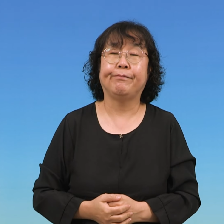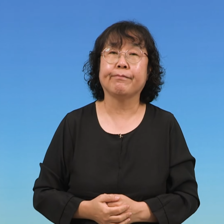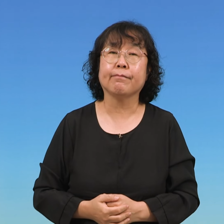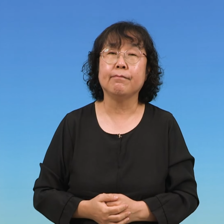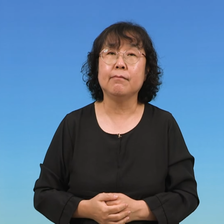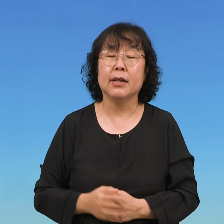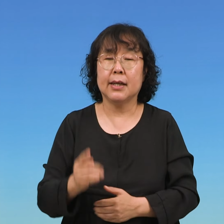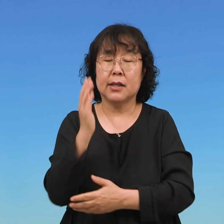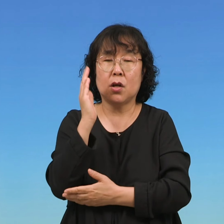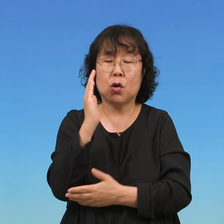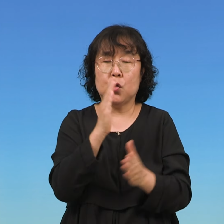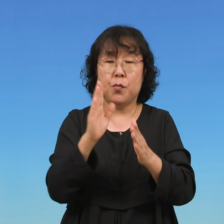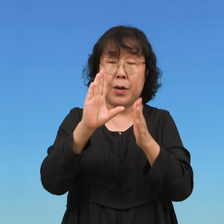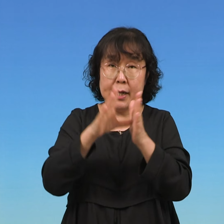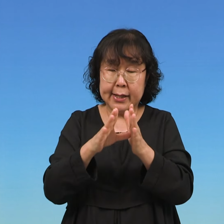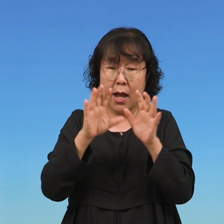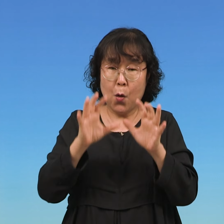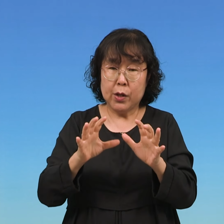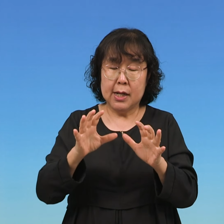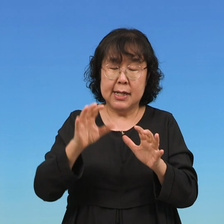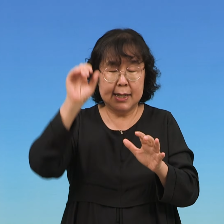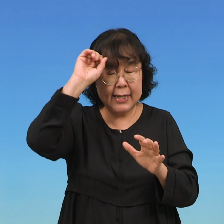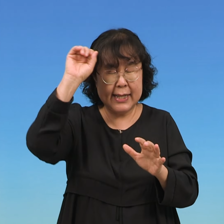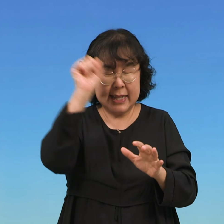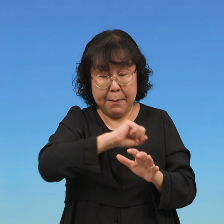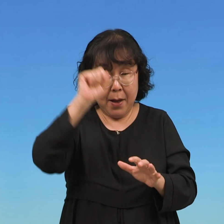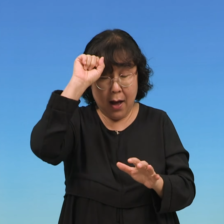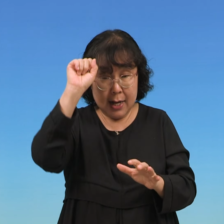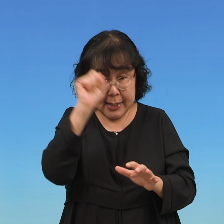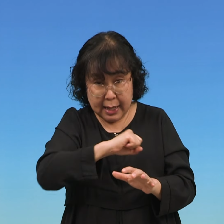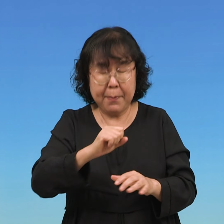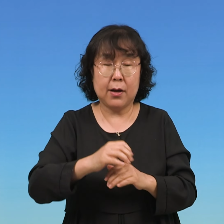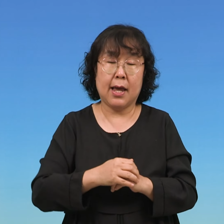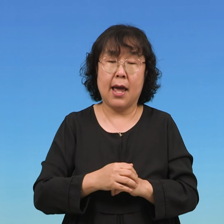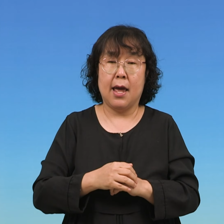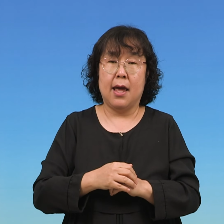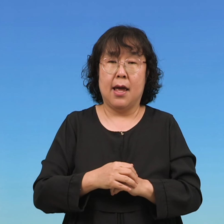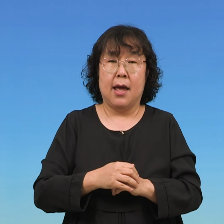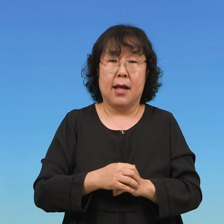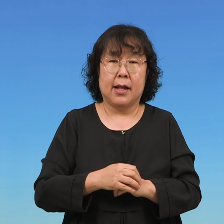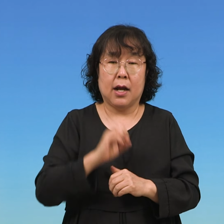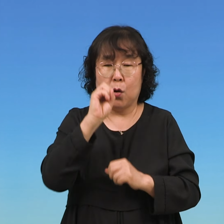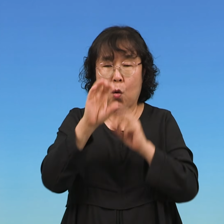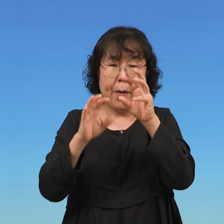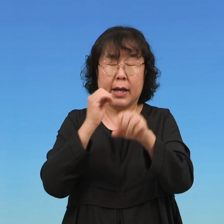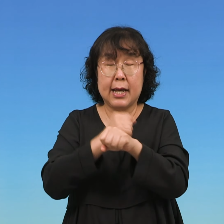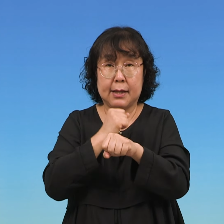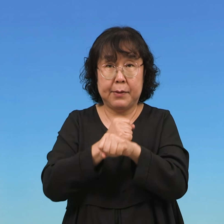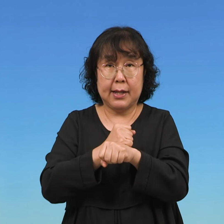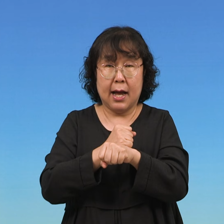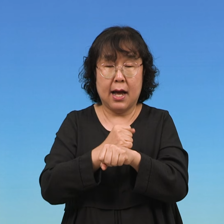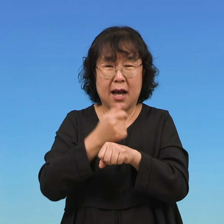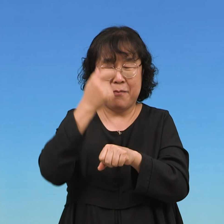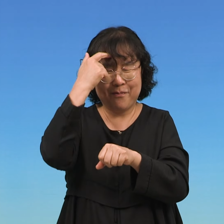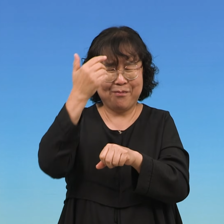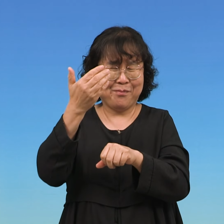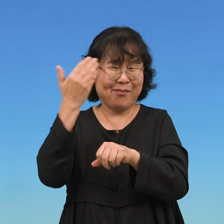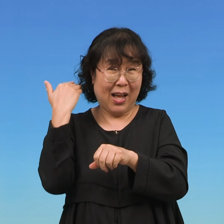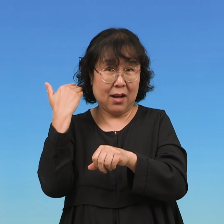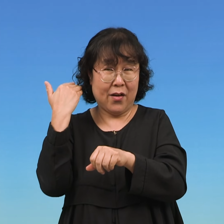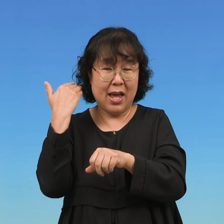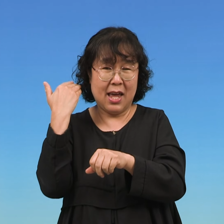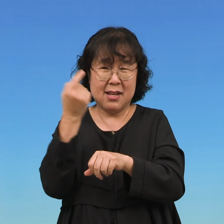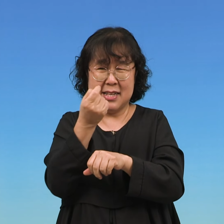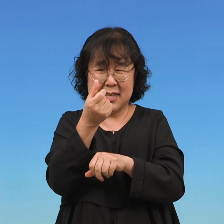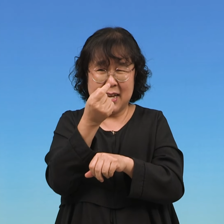새벽에 그런 질문이 생기는 거예요 내가 별로 갖춘 거 없던 그때 주님 한 분만으로 만족한다고 막 춤을 추면서 제가